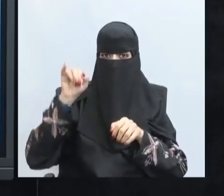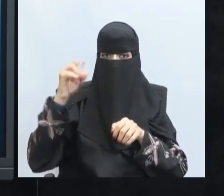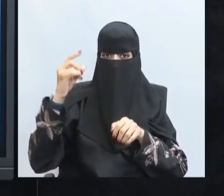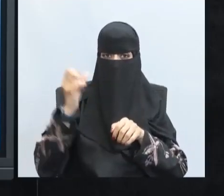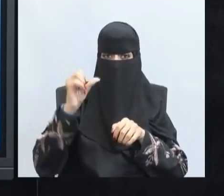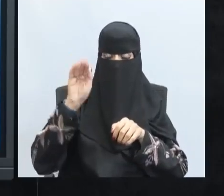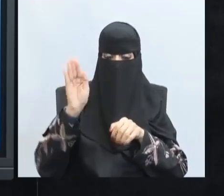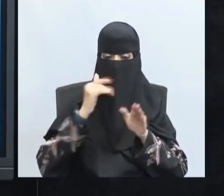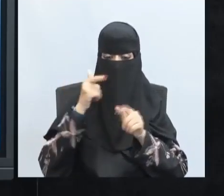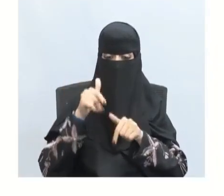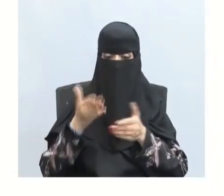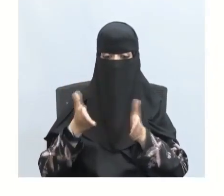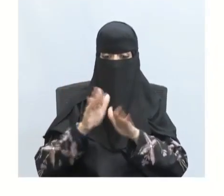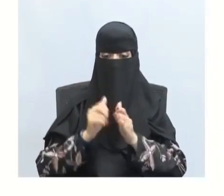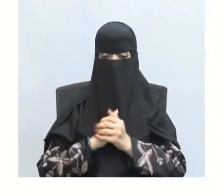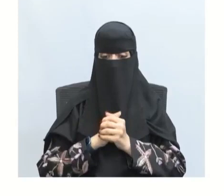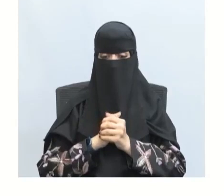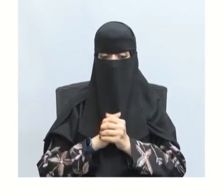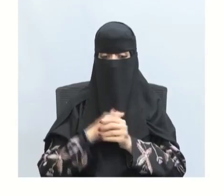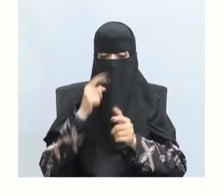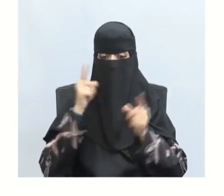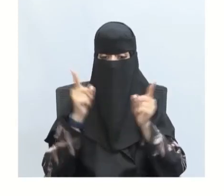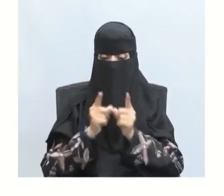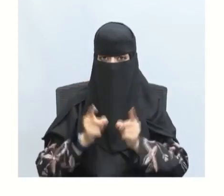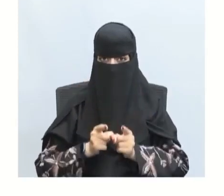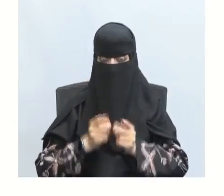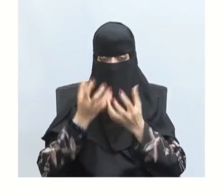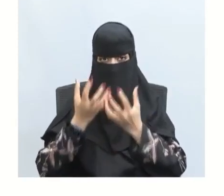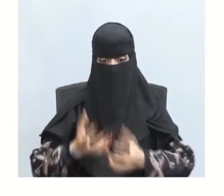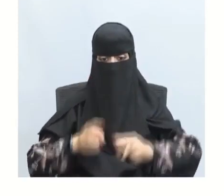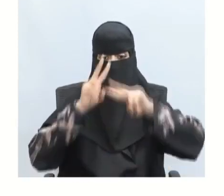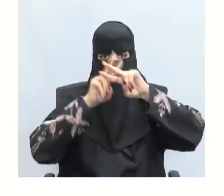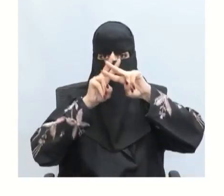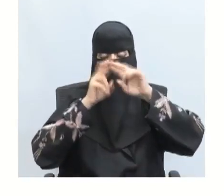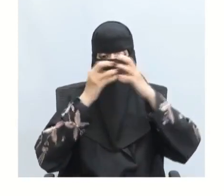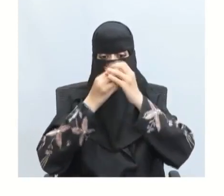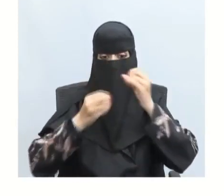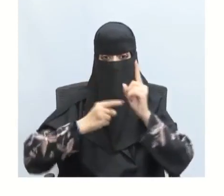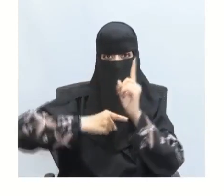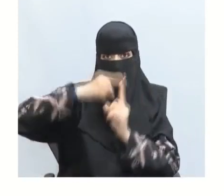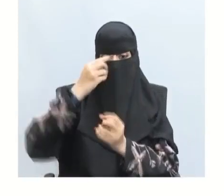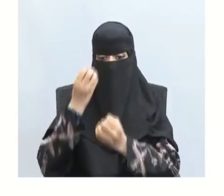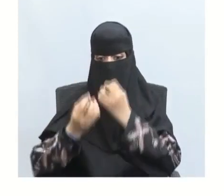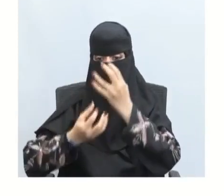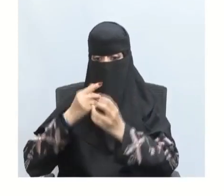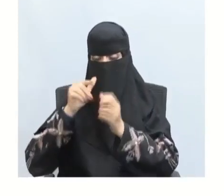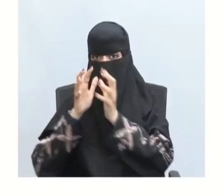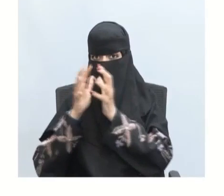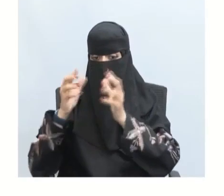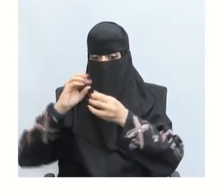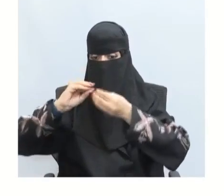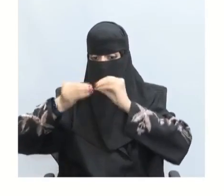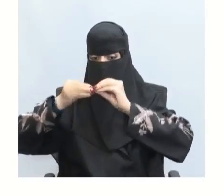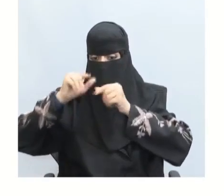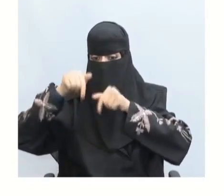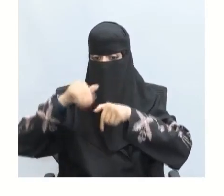الهيدروستاتيكي ايضا تحدد كتله النجم المولود درجه حرارته وحجمه